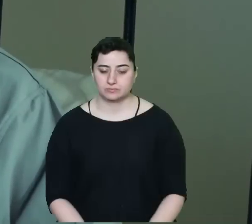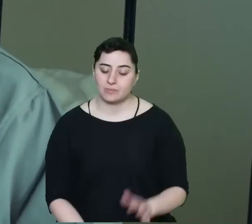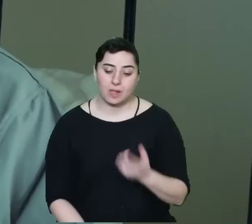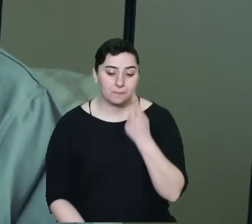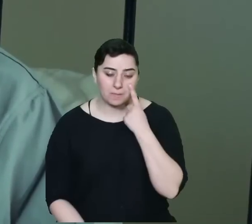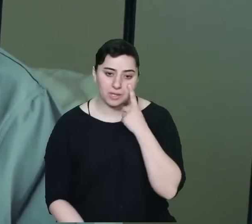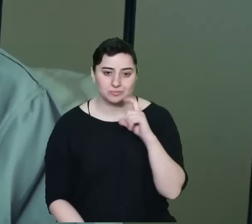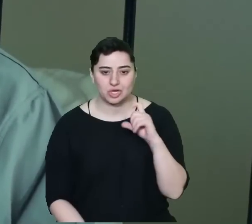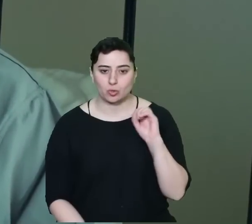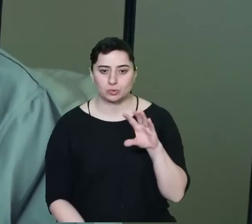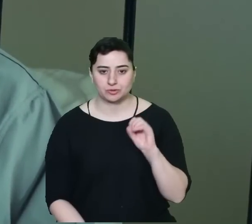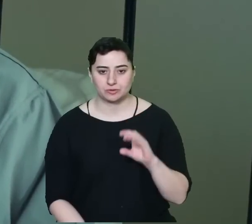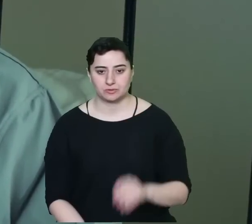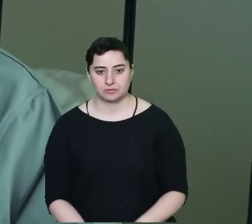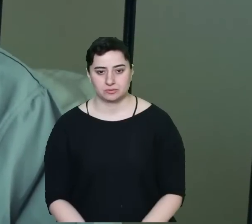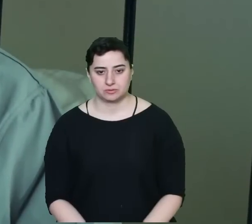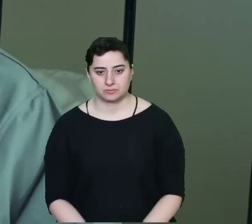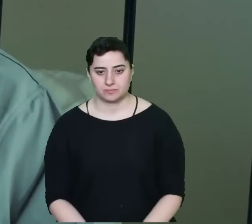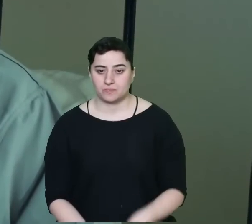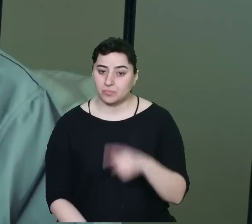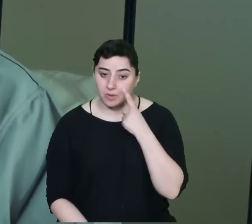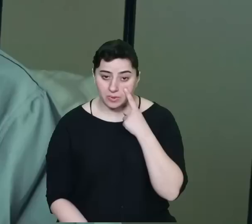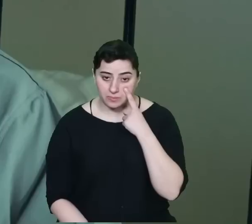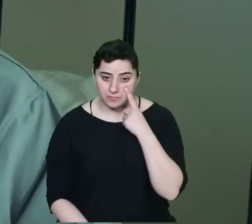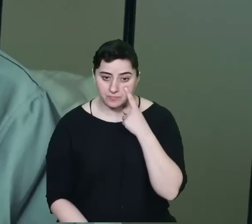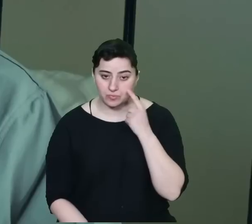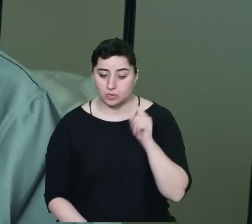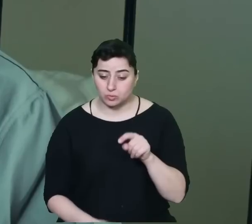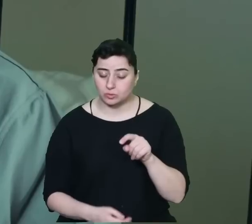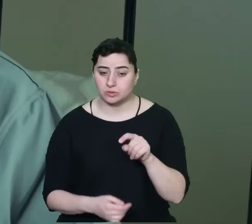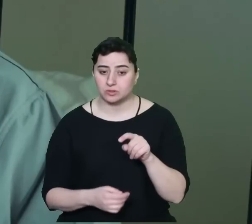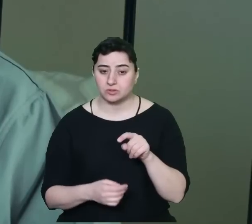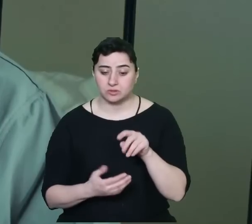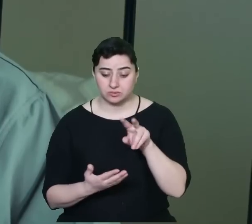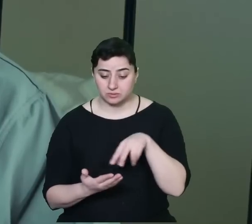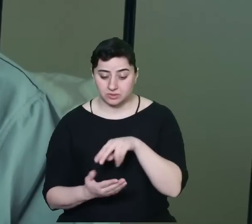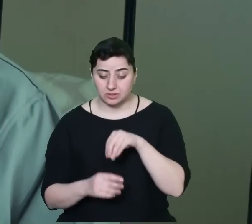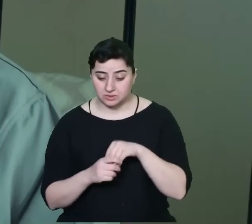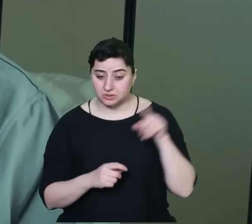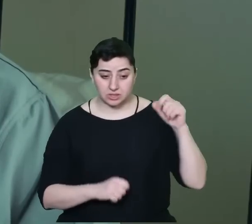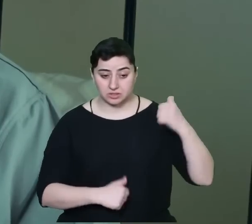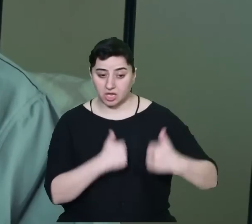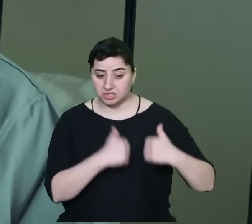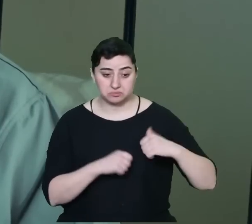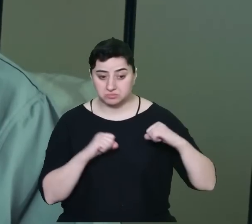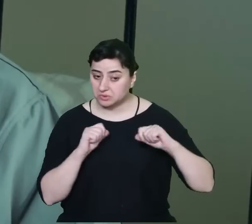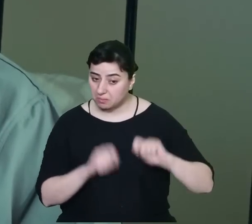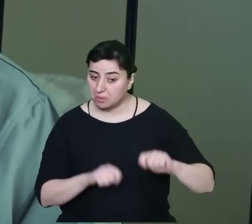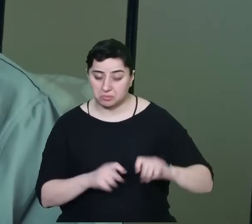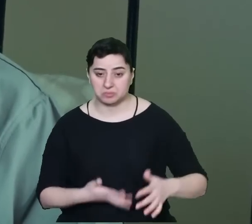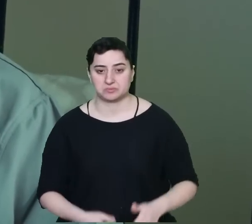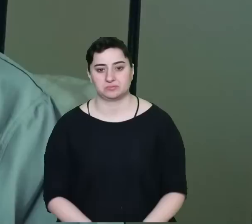Hadi bakalım Cihayet Hoca. Bakalım bu mısralarla yarışabilecek mi senin o mısralar?